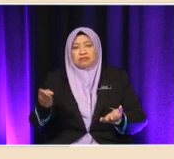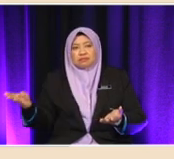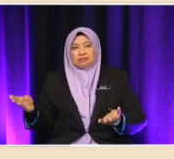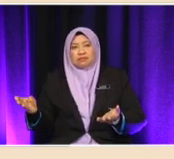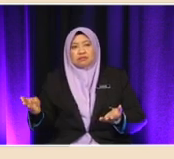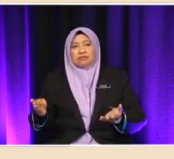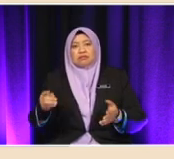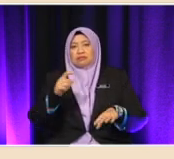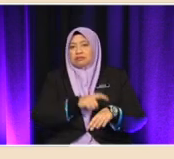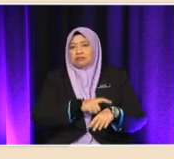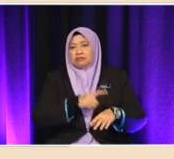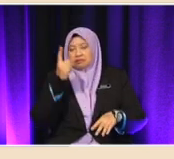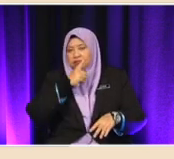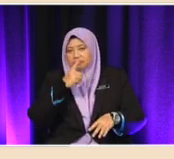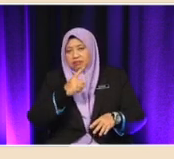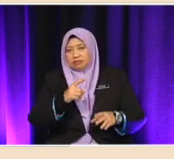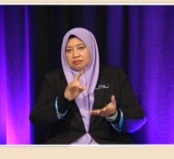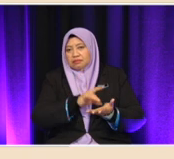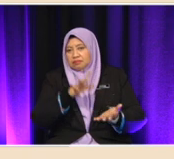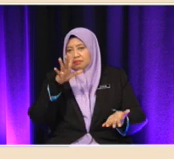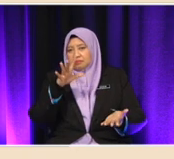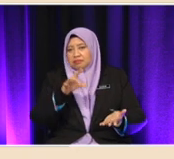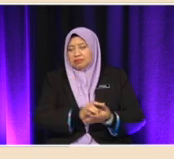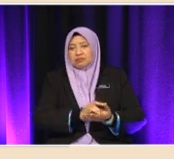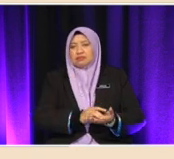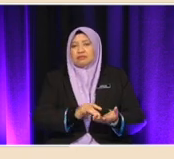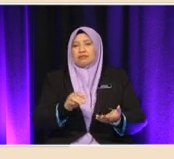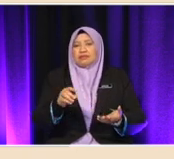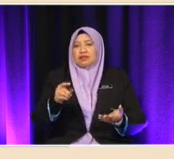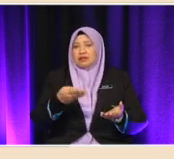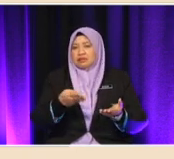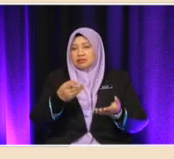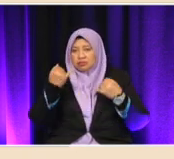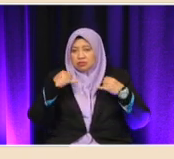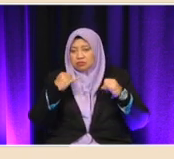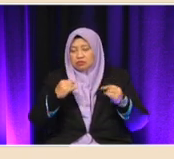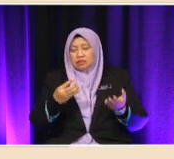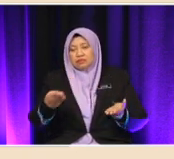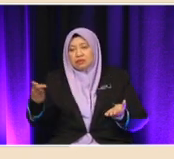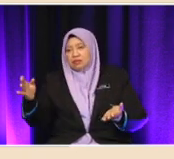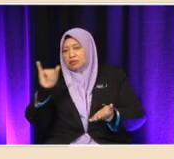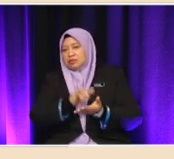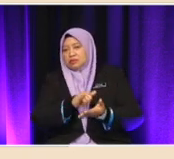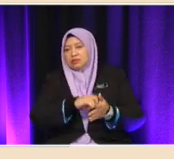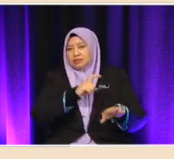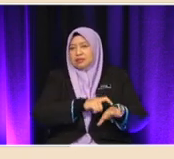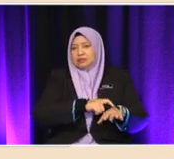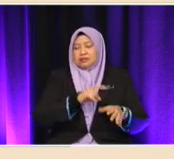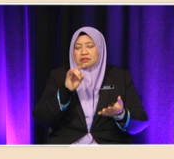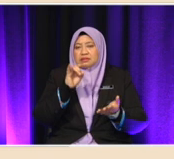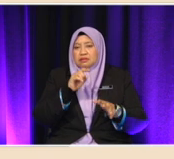akan jual barang tersebut ketika harga mahasiswa ini adalah selaras dengan hukum penawaran apabila harga barang